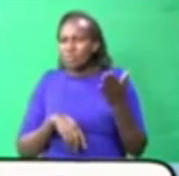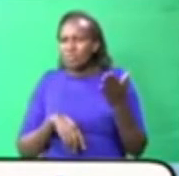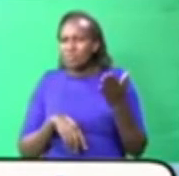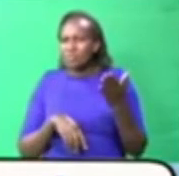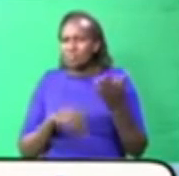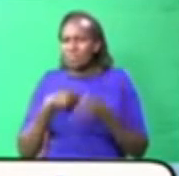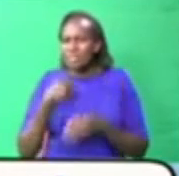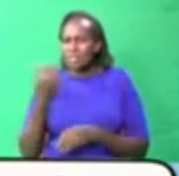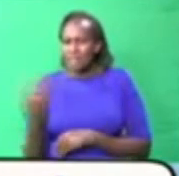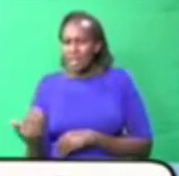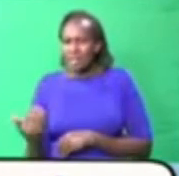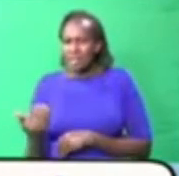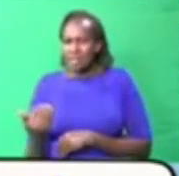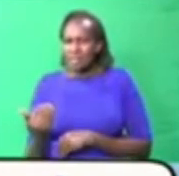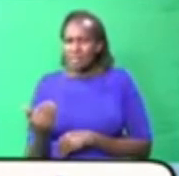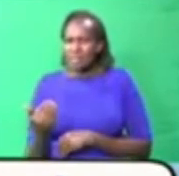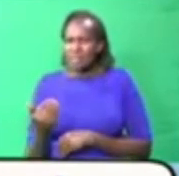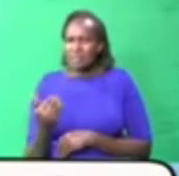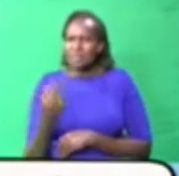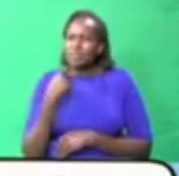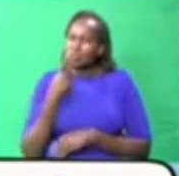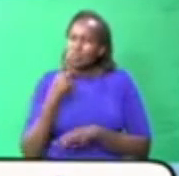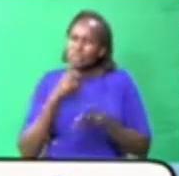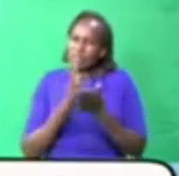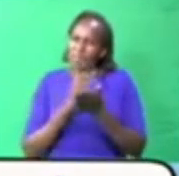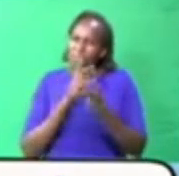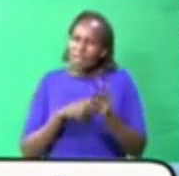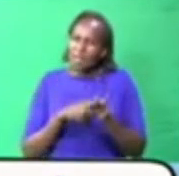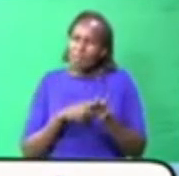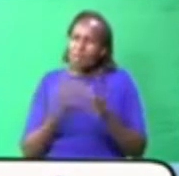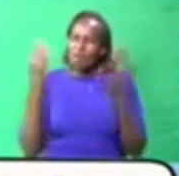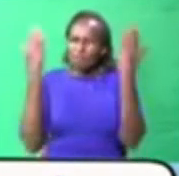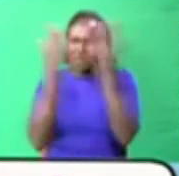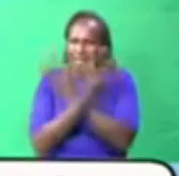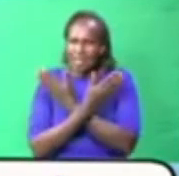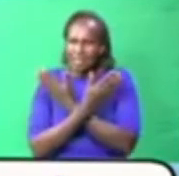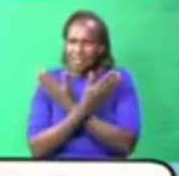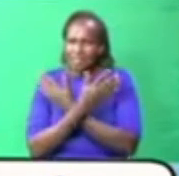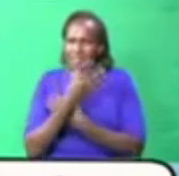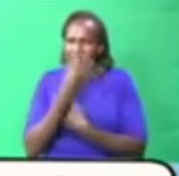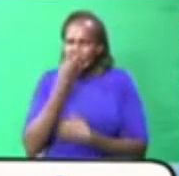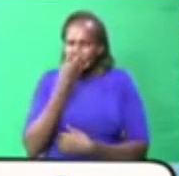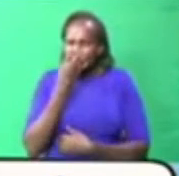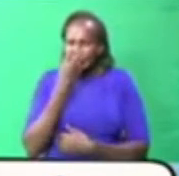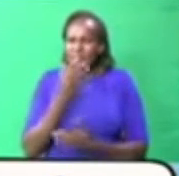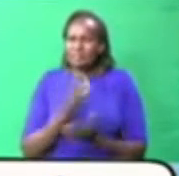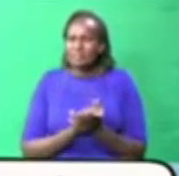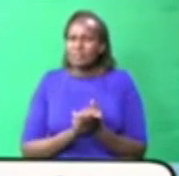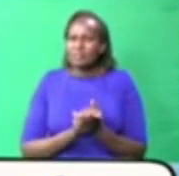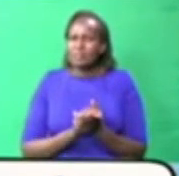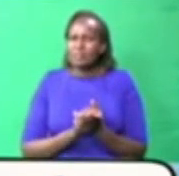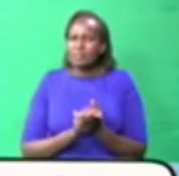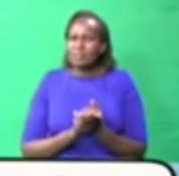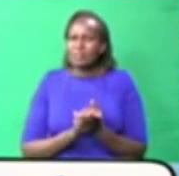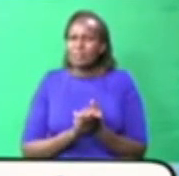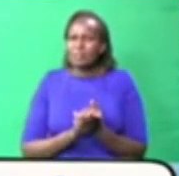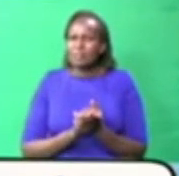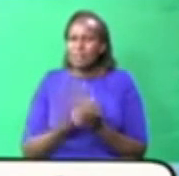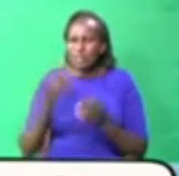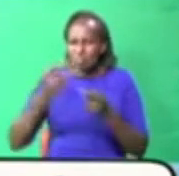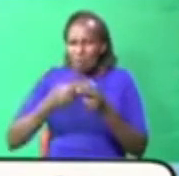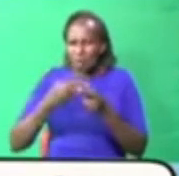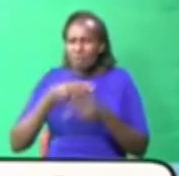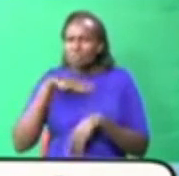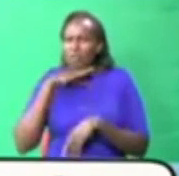mdogo. So I would struggle. Wakati mwingine unafika usiku umefungana, you are gasping for breath or almost dying.